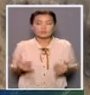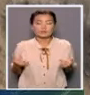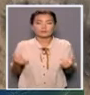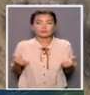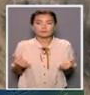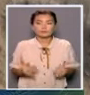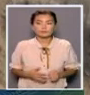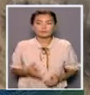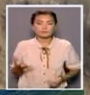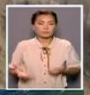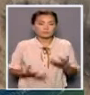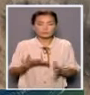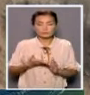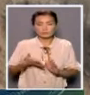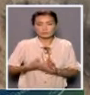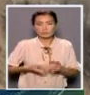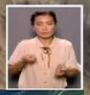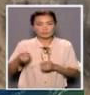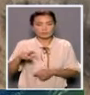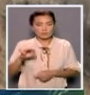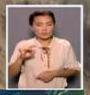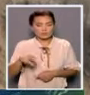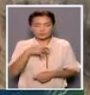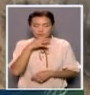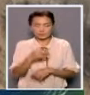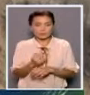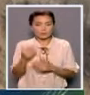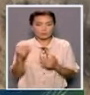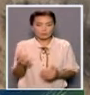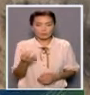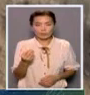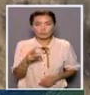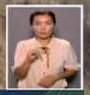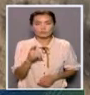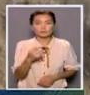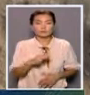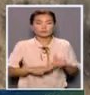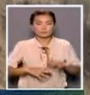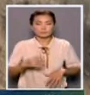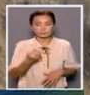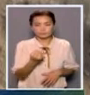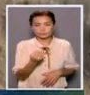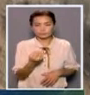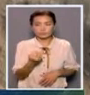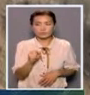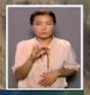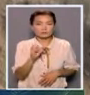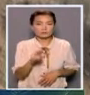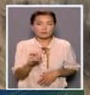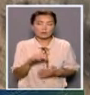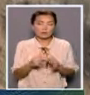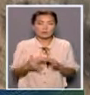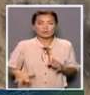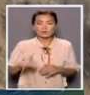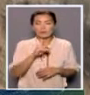уақытта бұл қазба жұмыстарының ғылыми жетекшісі Марат Қасенов және музейдің мамандарымен қатар Асан ауылдық